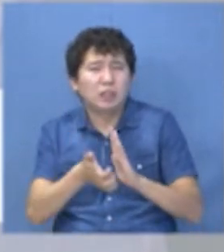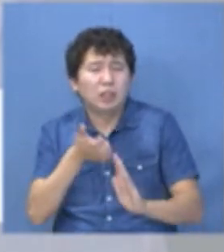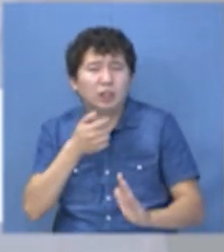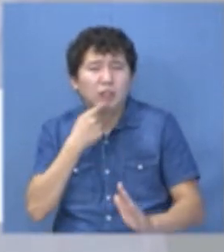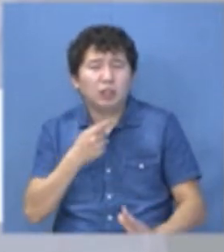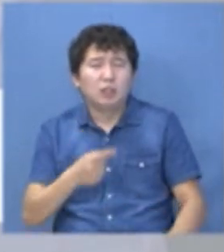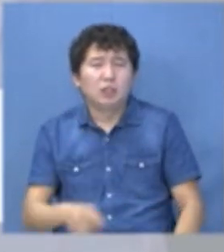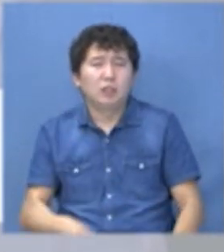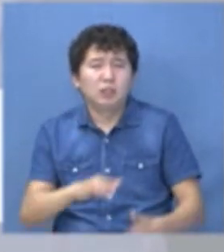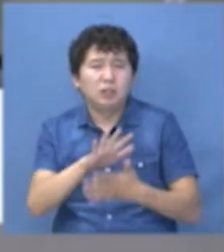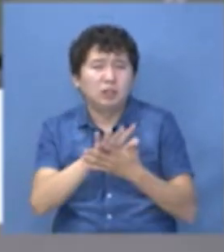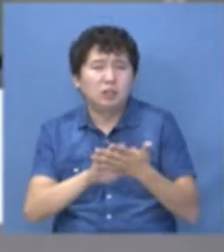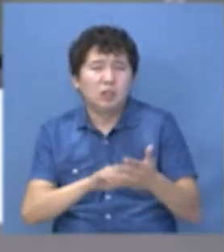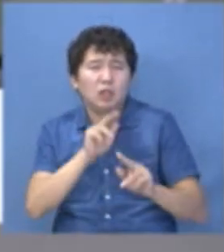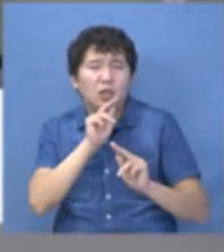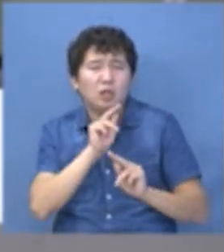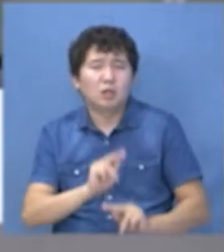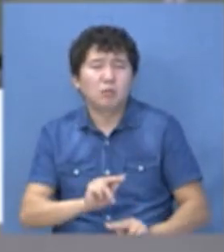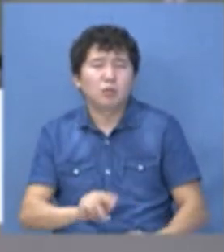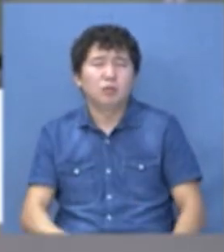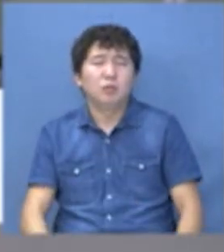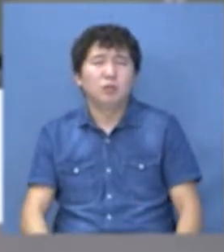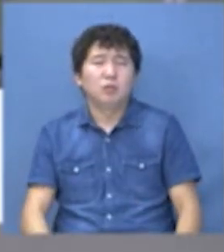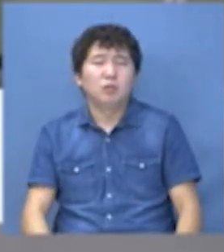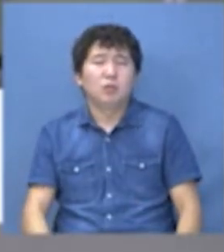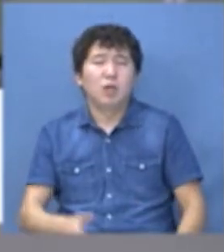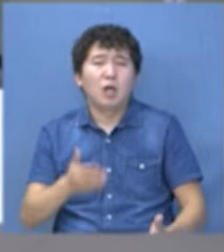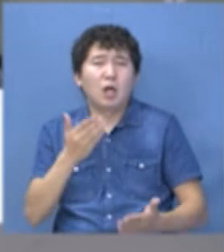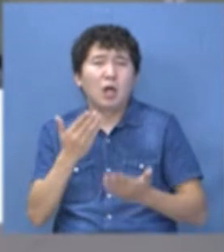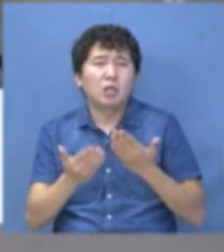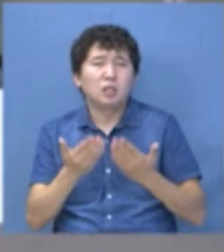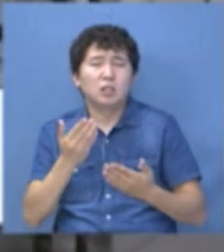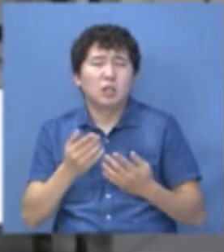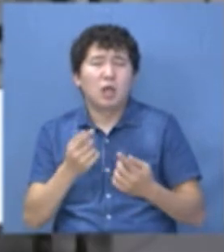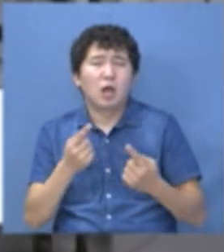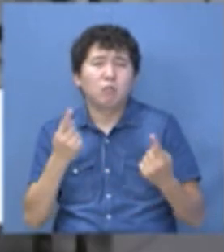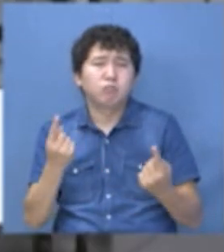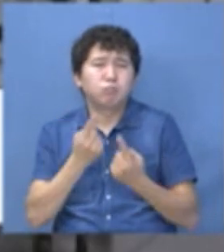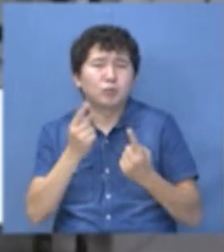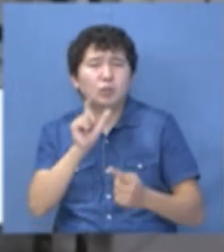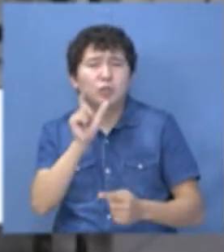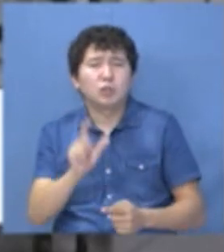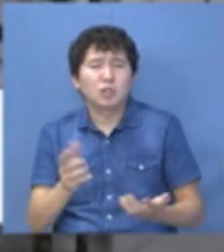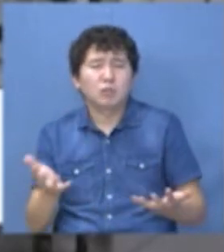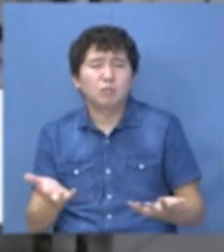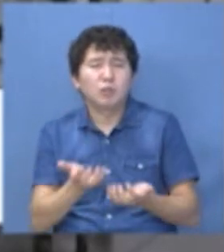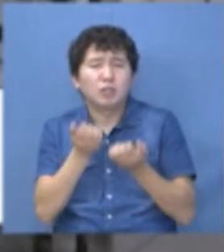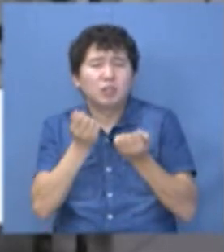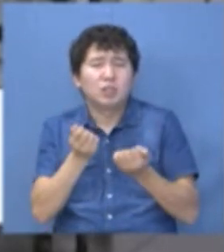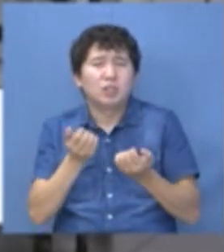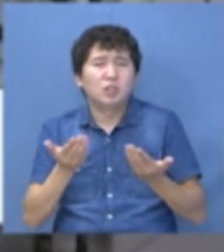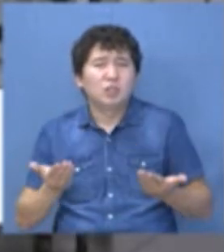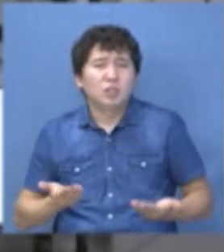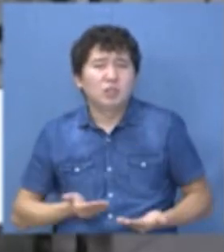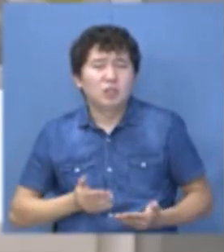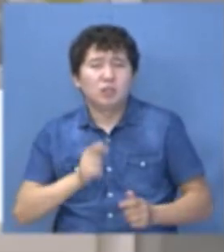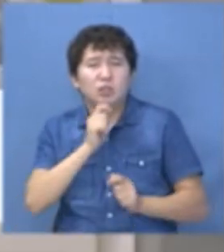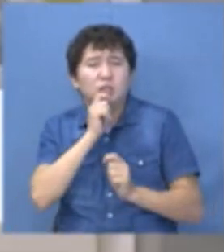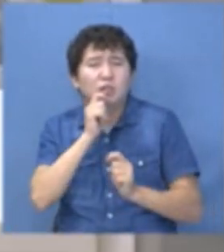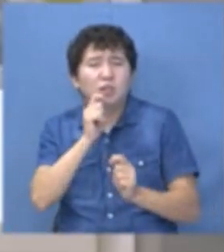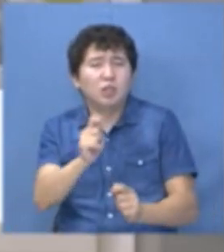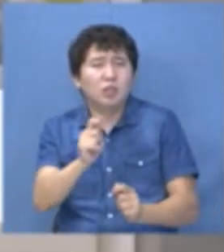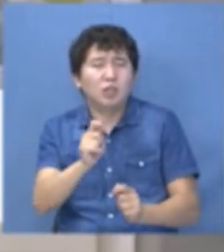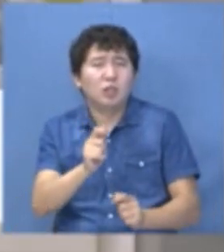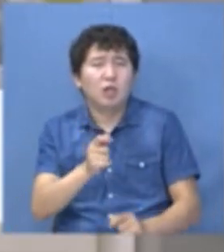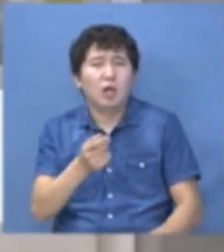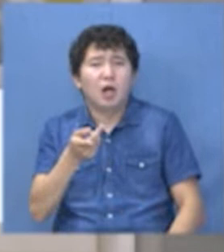дальше работать. Если обычный человек спасает чужую жизнь, то его чествуют героем и вручают ему награду. А вот